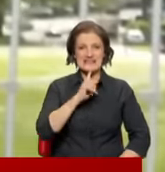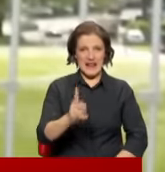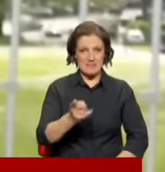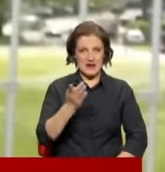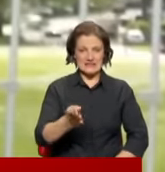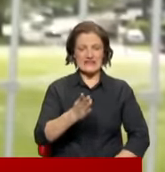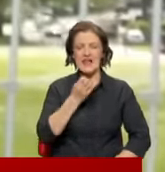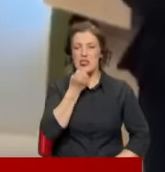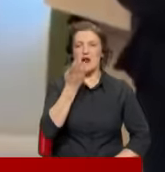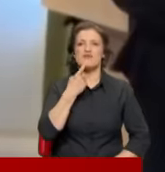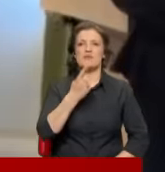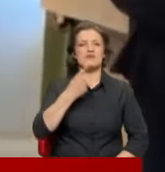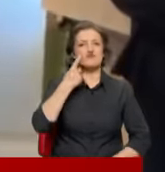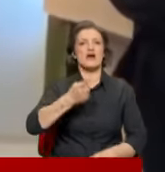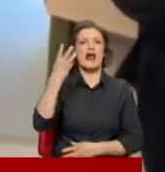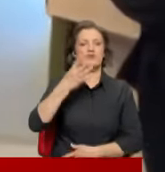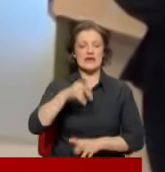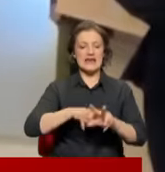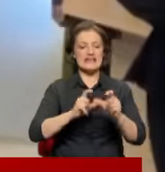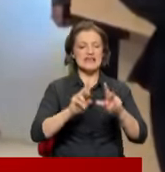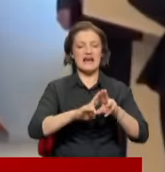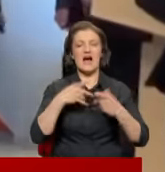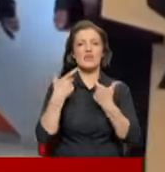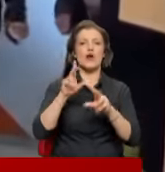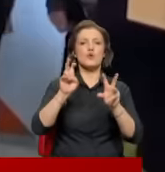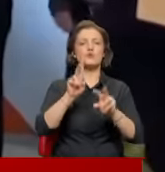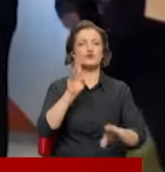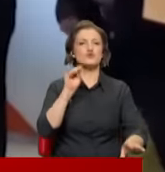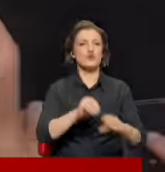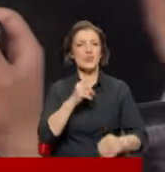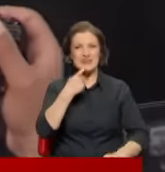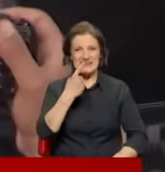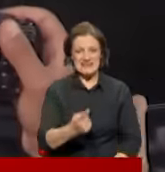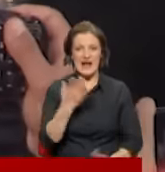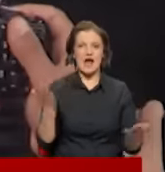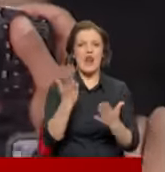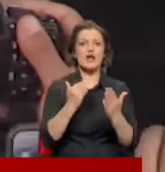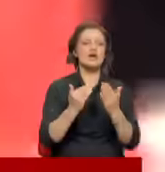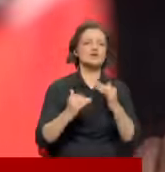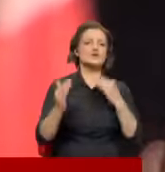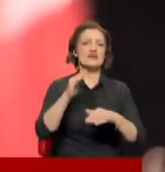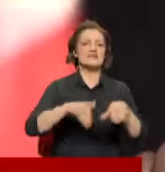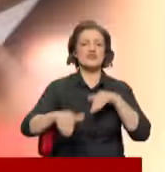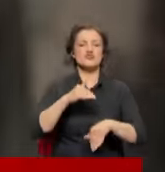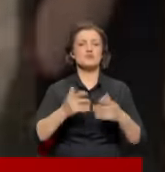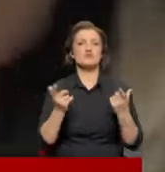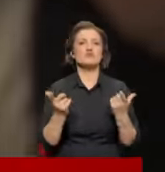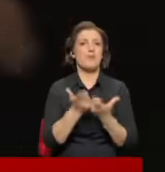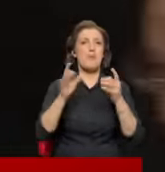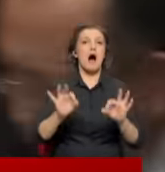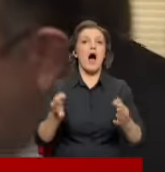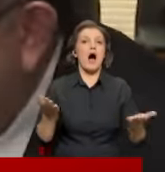talimatın itirafıdır. Cumhurbaşkanı Erdoğan YSK Hatay konusunda noktayı koydu dediğinde henüz Yüksek Seçim Kurulu toplantısına